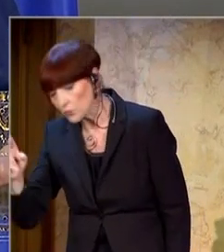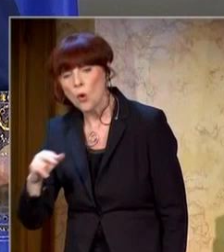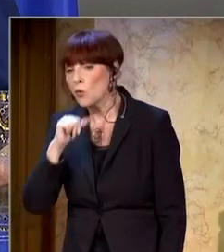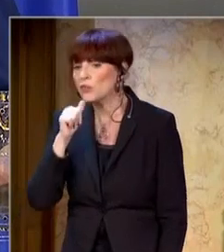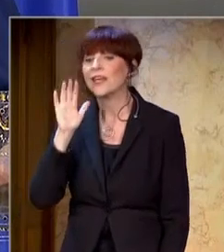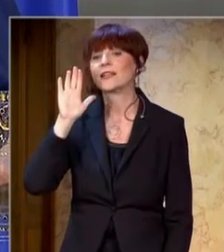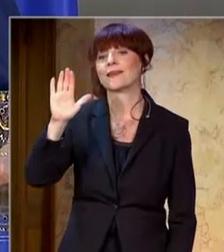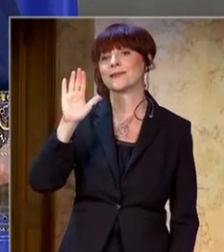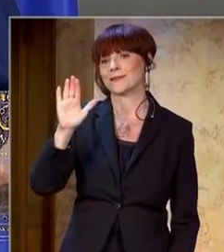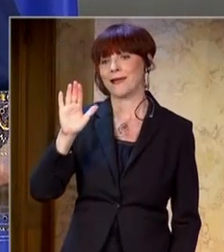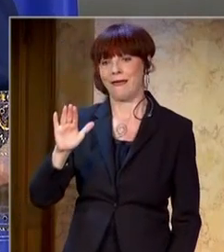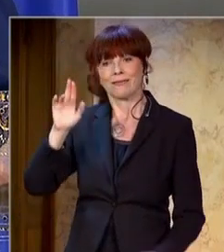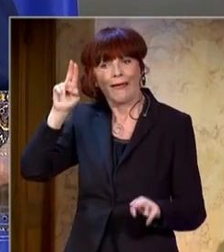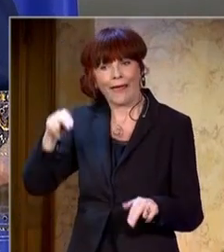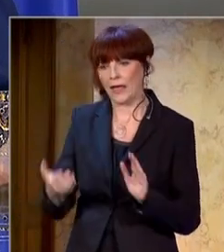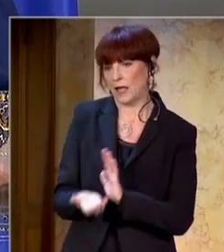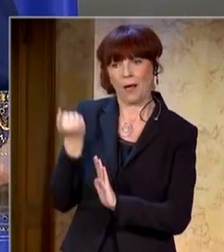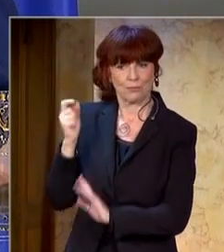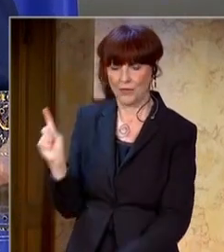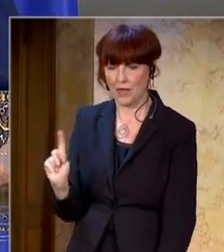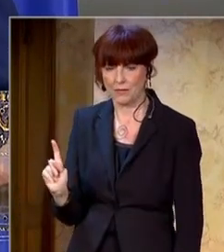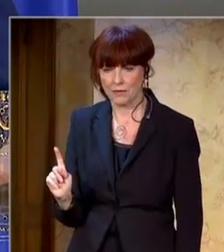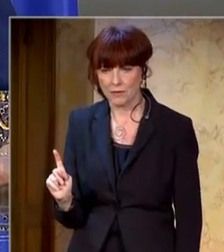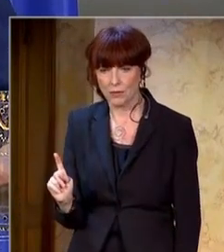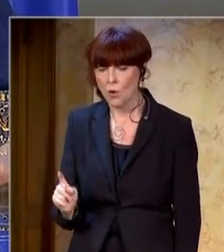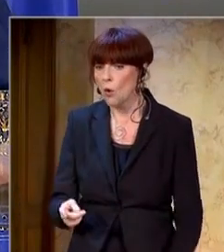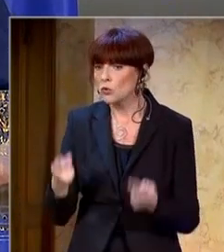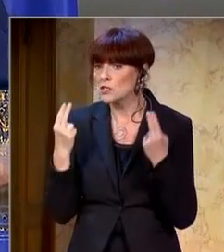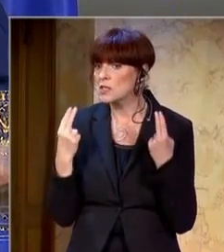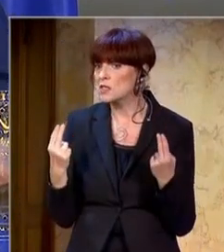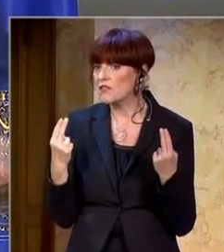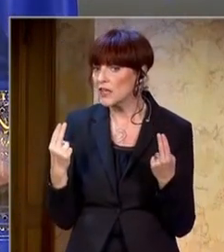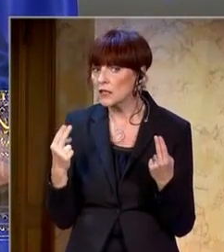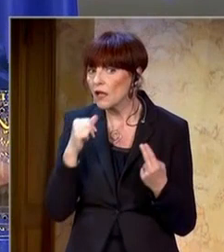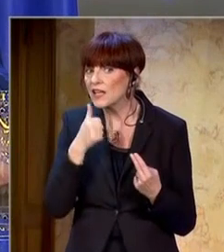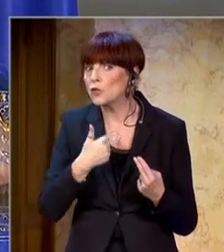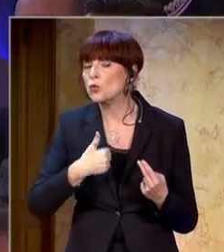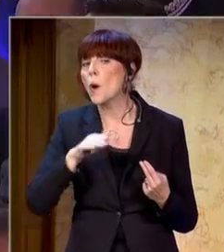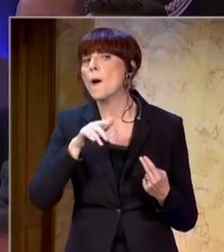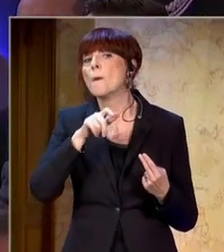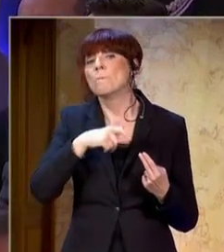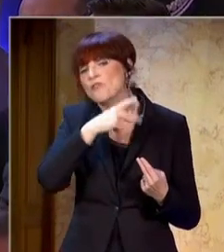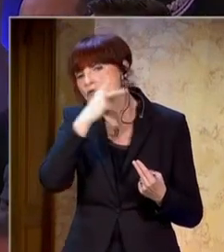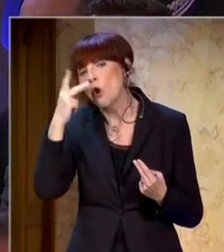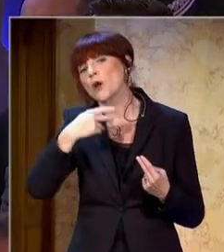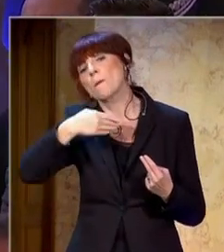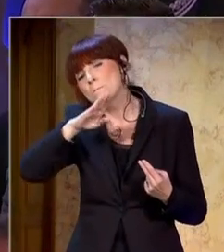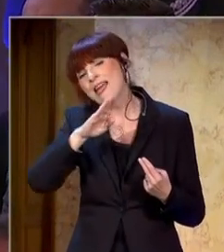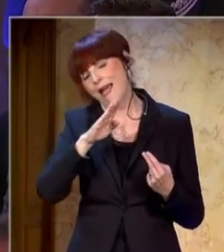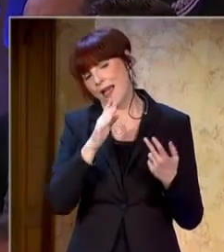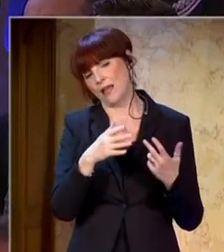delegitimieren, dass es wesentlich ist, nicht nur den Applaus der Mehrheit zu suchen und dass es ganz entscheidend